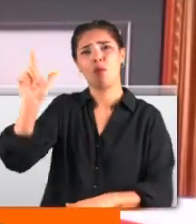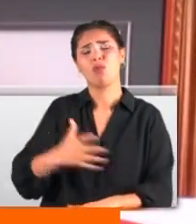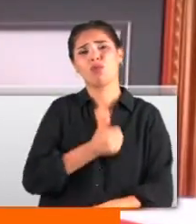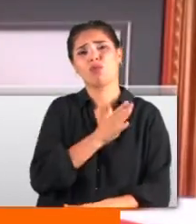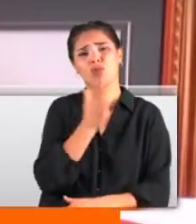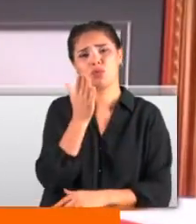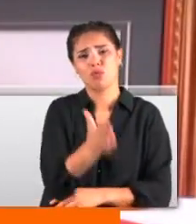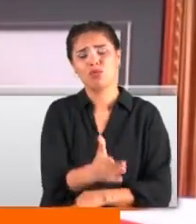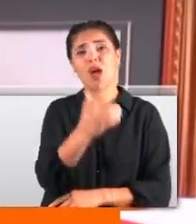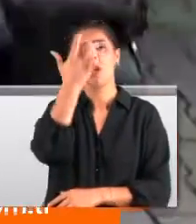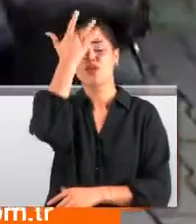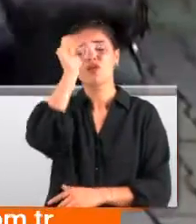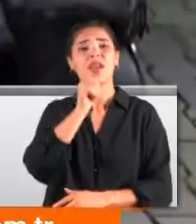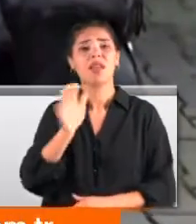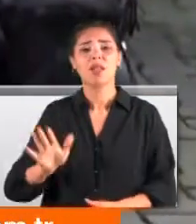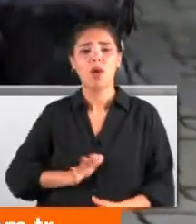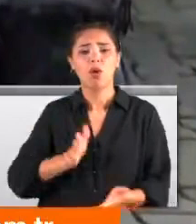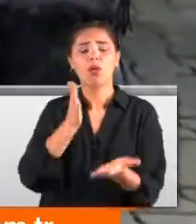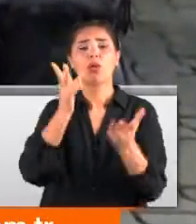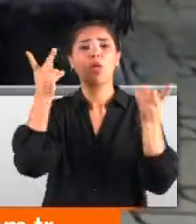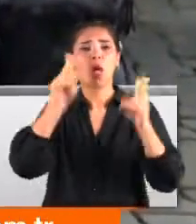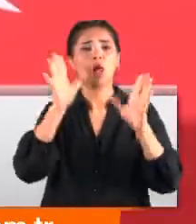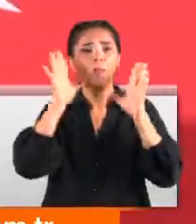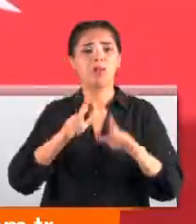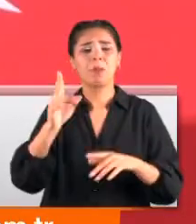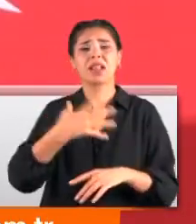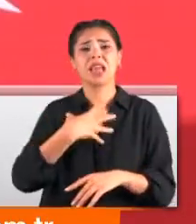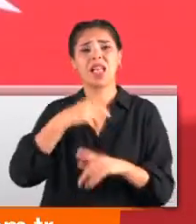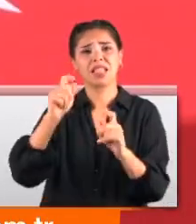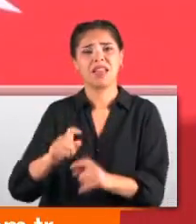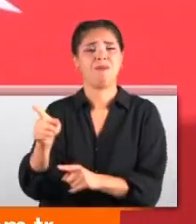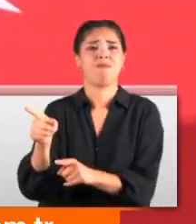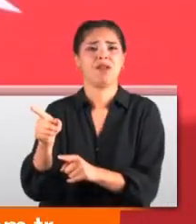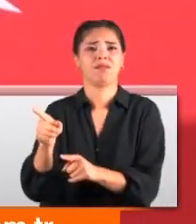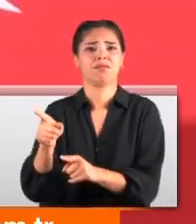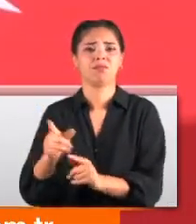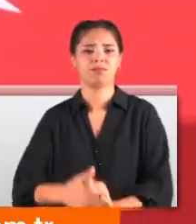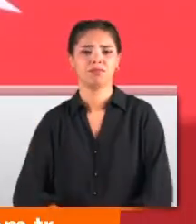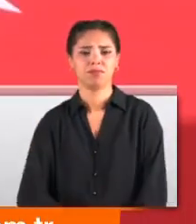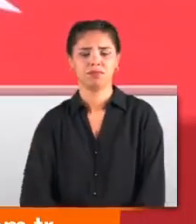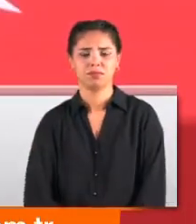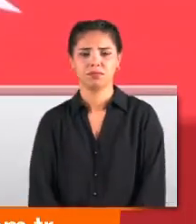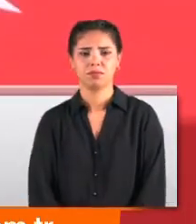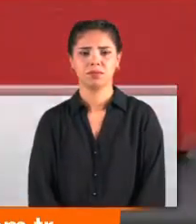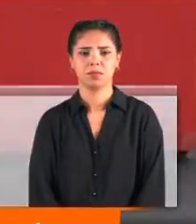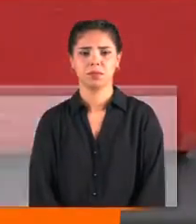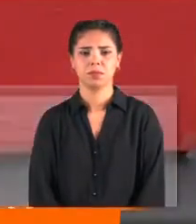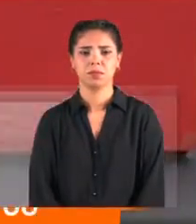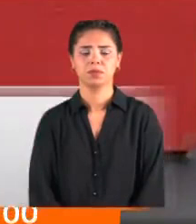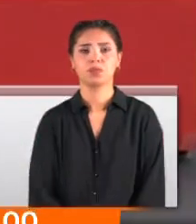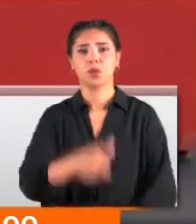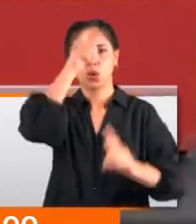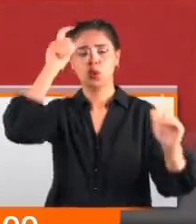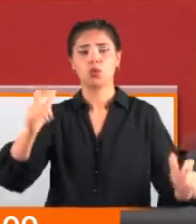oğlunun cenaze namazını kıldırdığı o görüntüsüyle kazınmıştı. Öyle bir evladı kaybetmek elbetten kolay değildir.